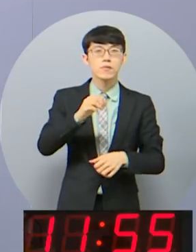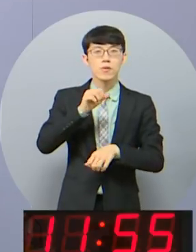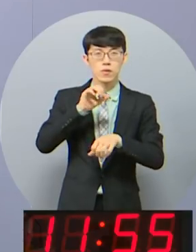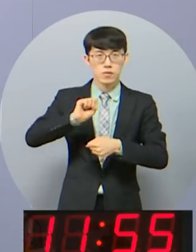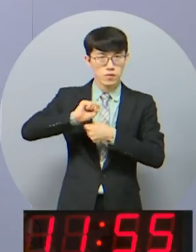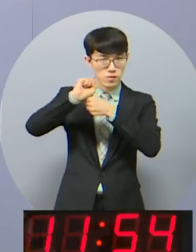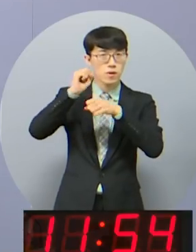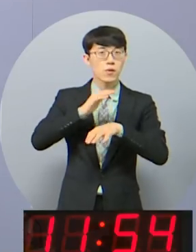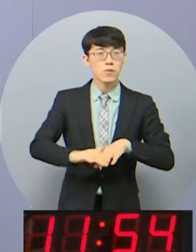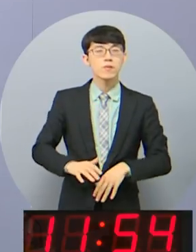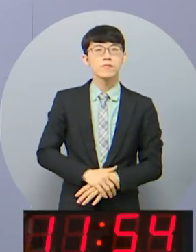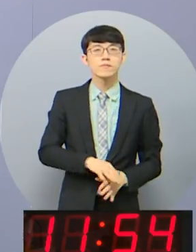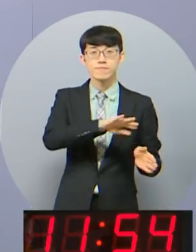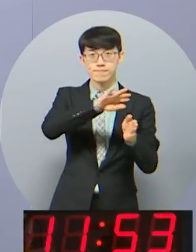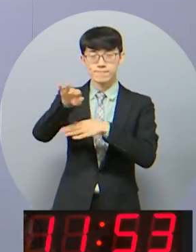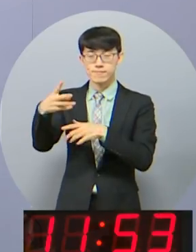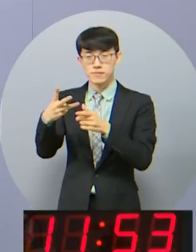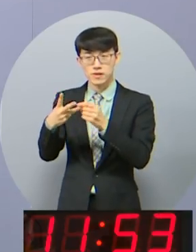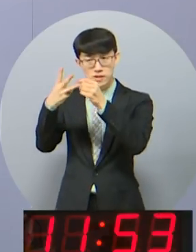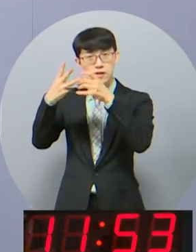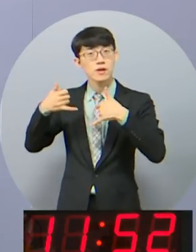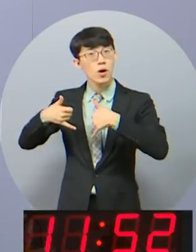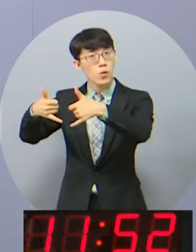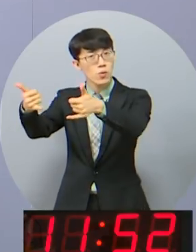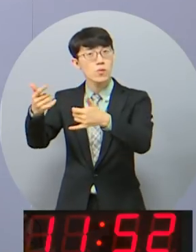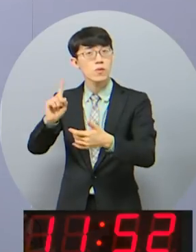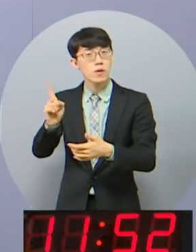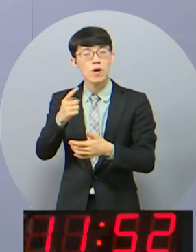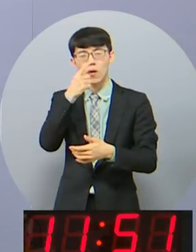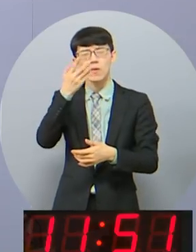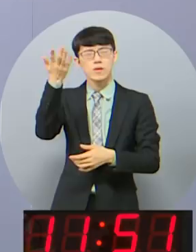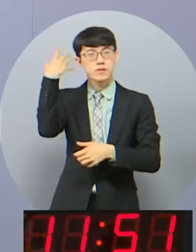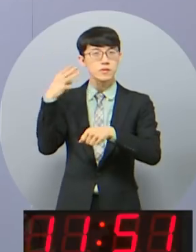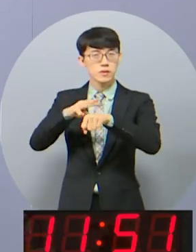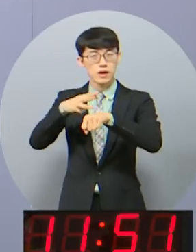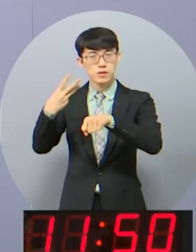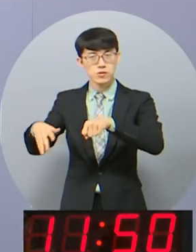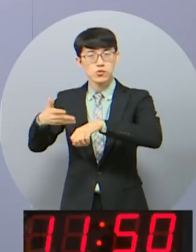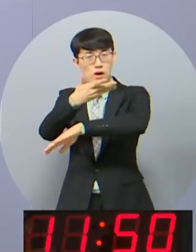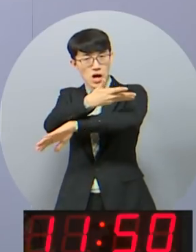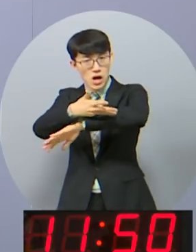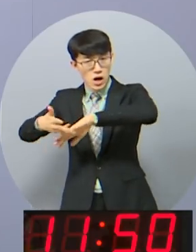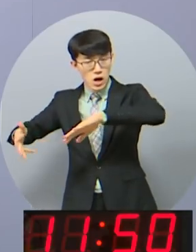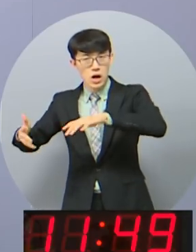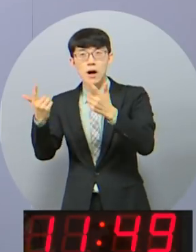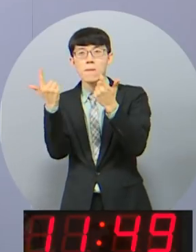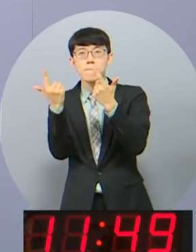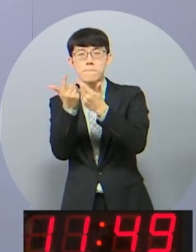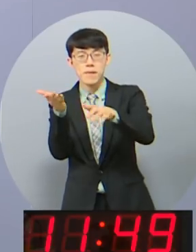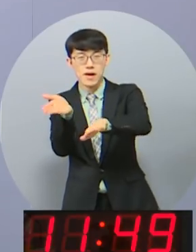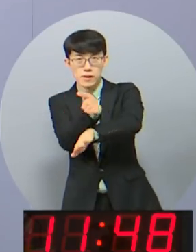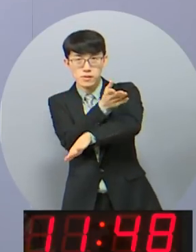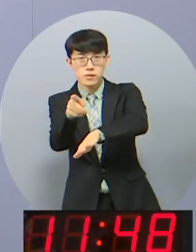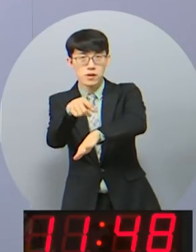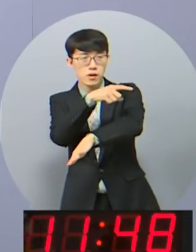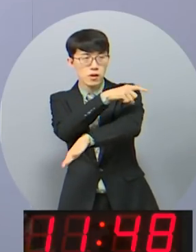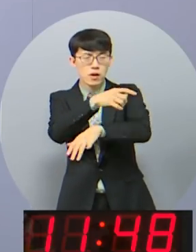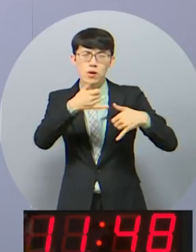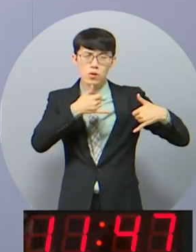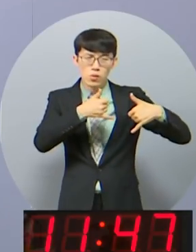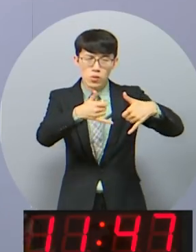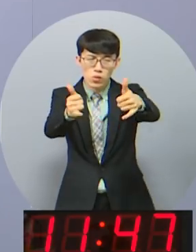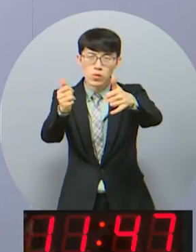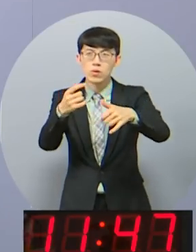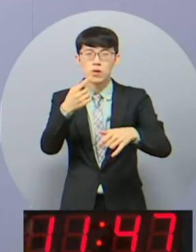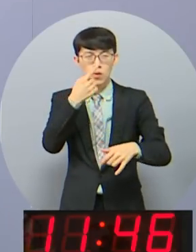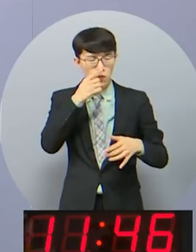有第三条连外道路，宇恩过去在淡水河北侧沿河的平面道路办理的进度上面也